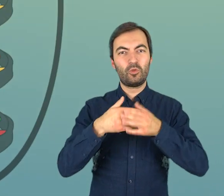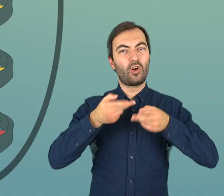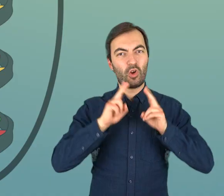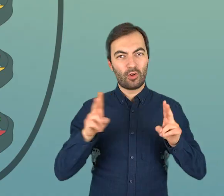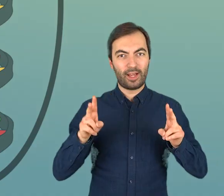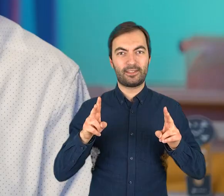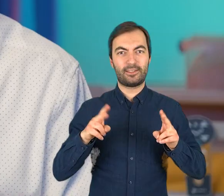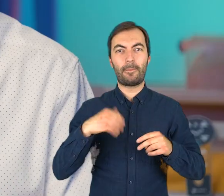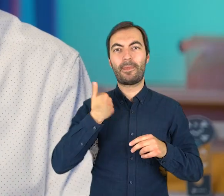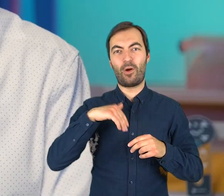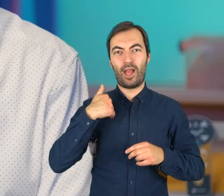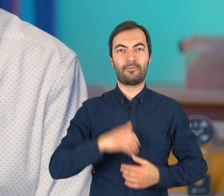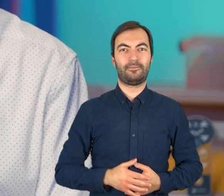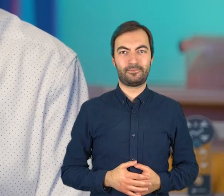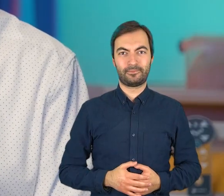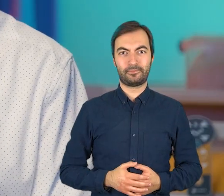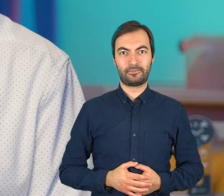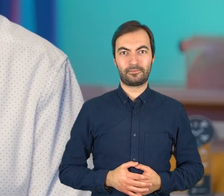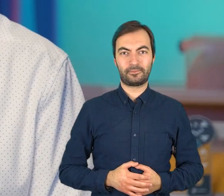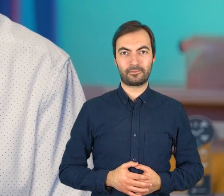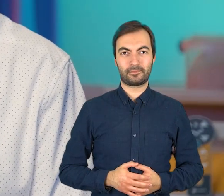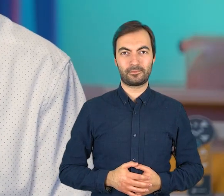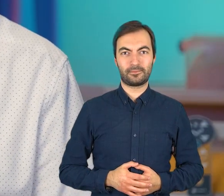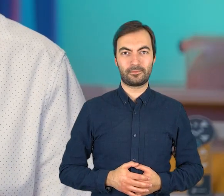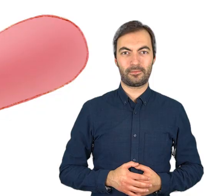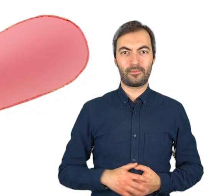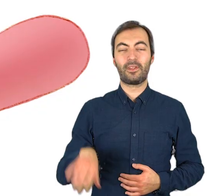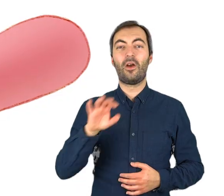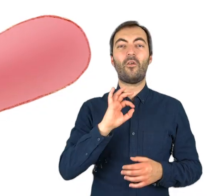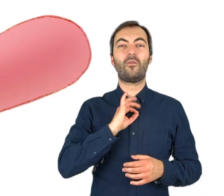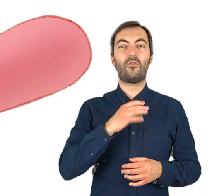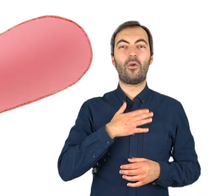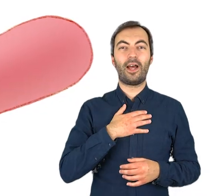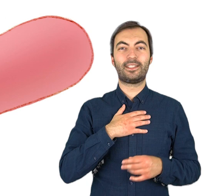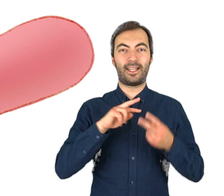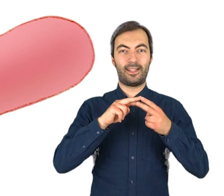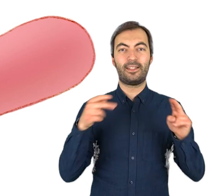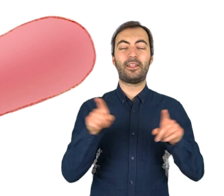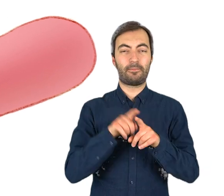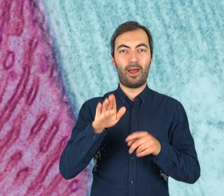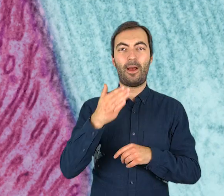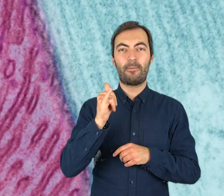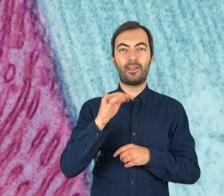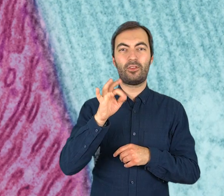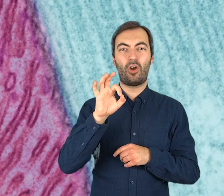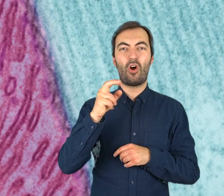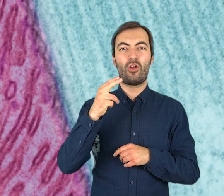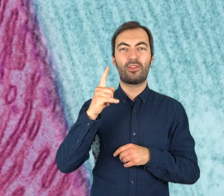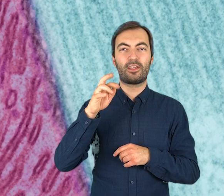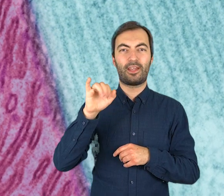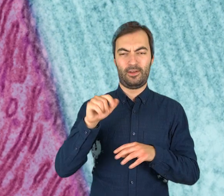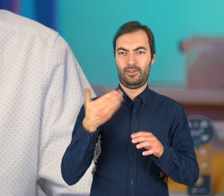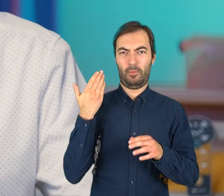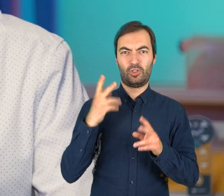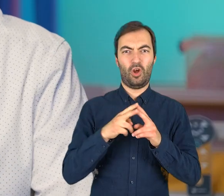organizmowi białek. Swoje własne niewielkie nici DNA mają też mitochondria, o których powiedziałem więcej w poprzednim odcinku cyklu Jak działa